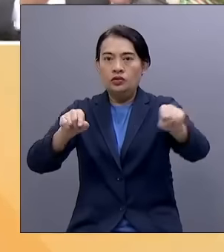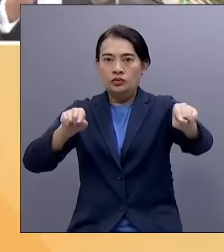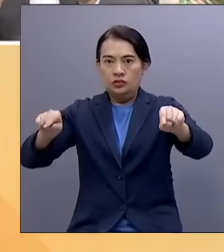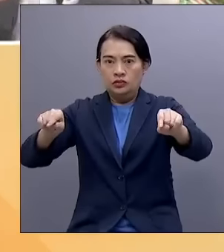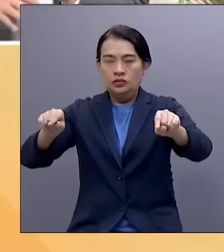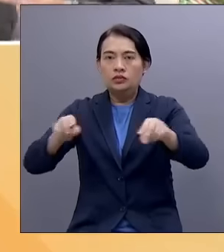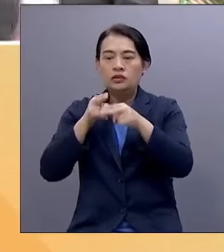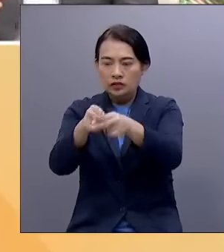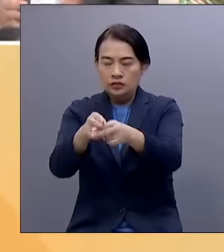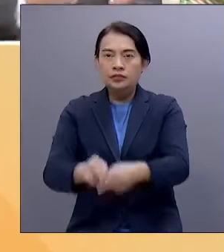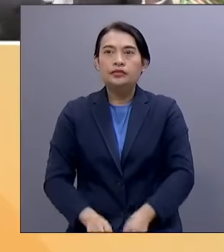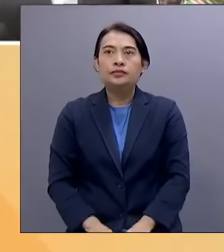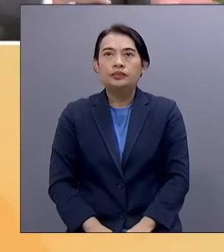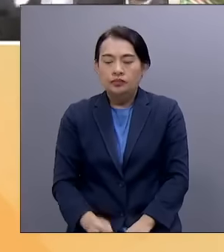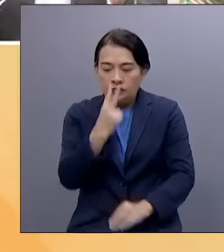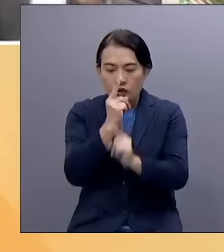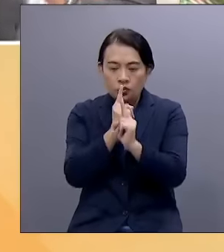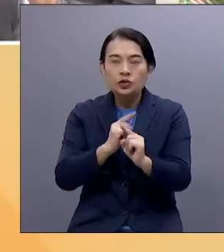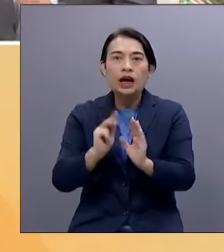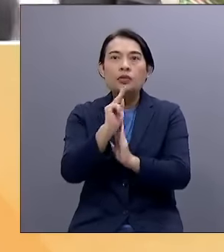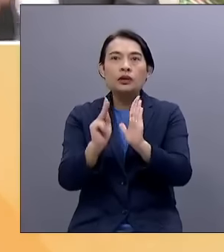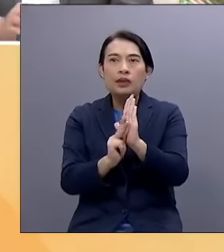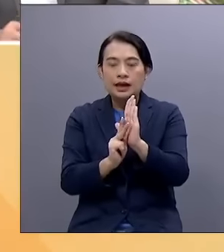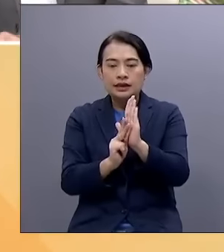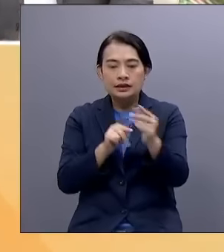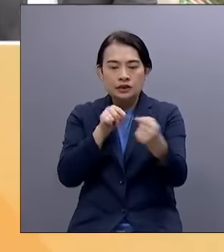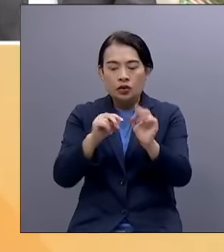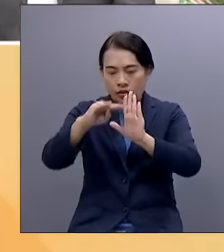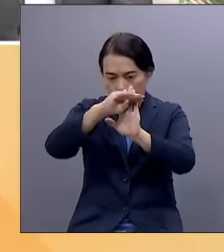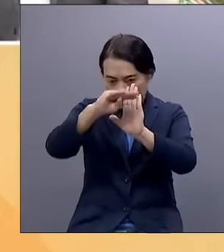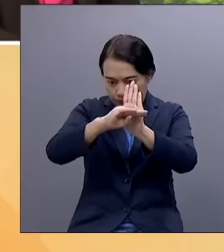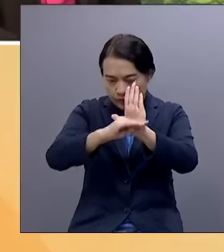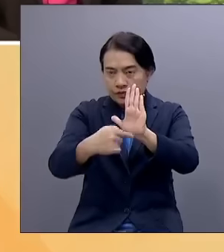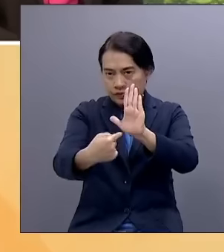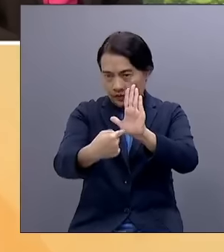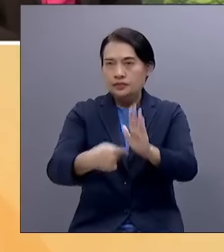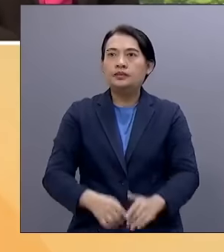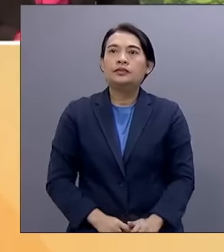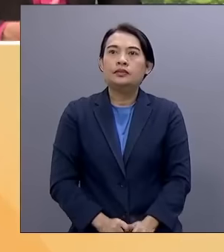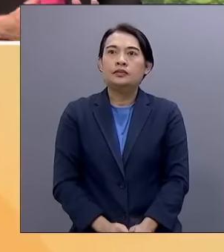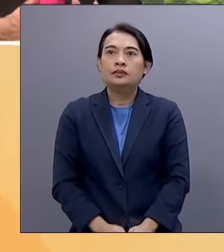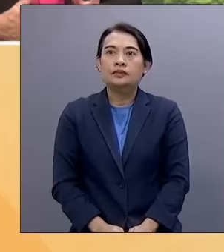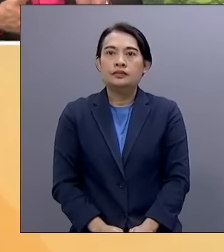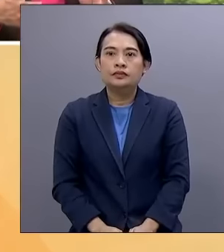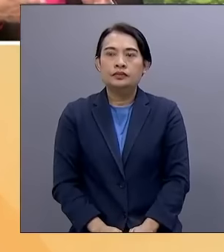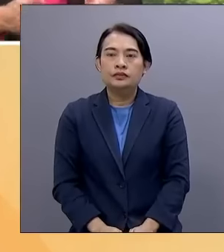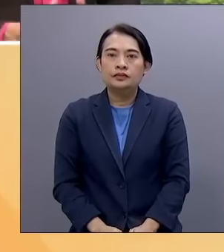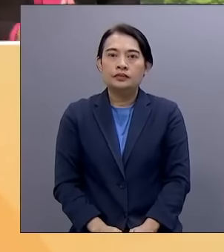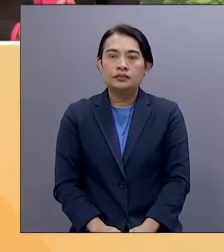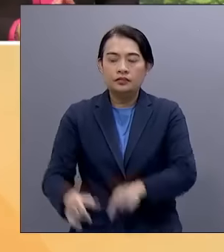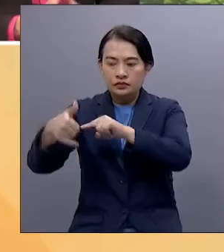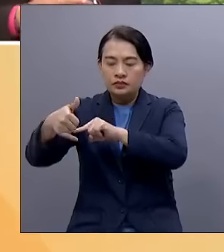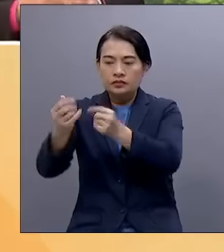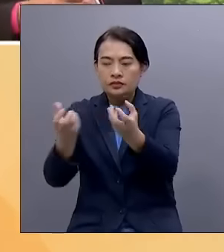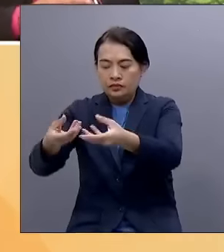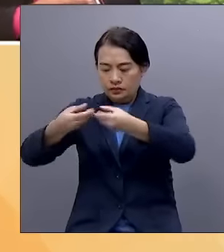คือเวลาเวลาเราไล่กฎหมายเนี่ยเราก็ต้องไล่มาทีละสเต็ปทีละสเต็ปจะไม่งงอ่าๆทีนี้ในกรณีที่ว่ามีคนมาส่งเก็บเงินปลาย